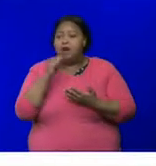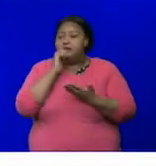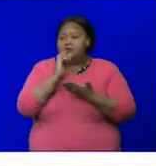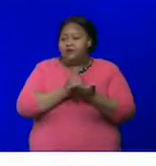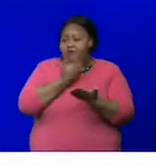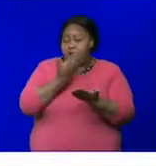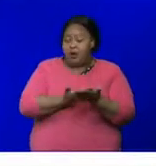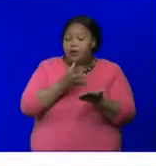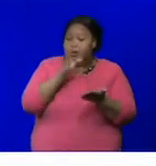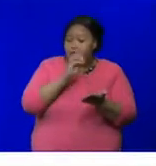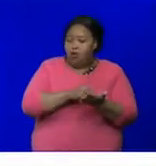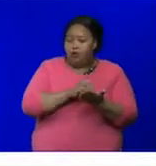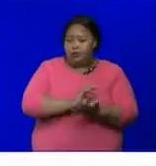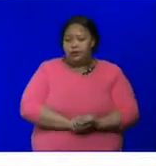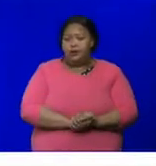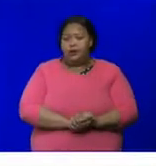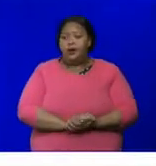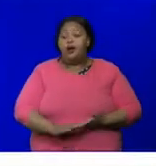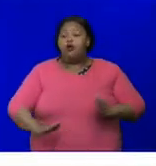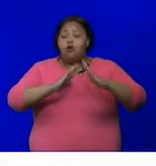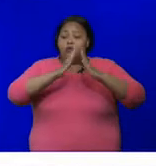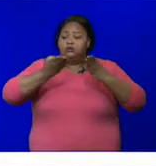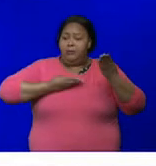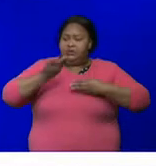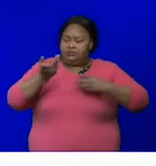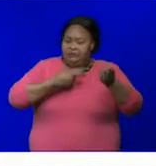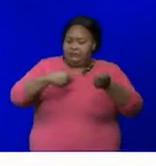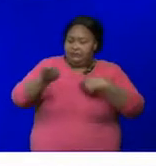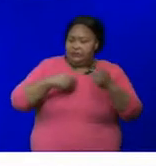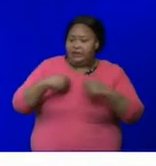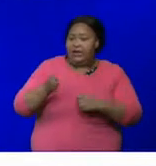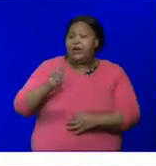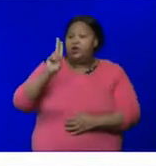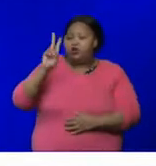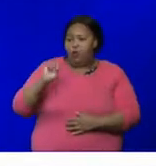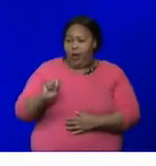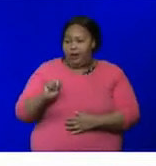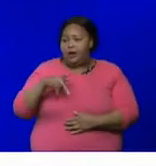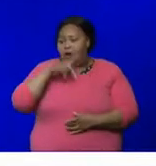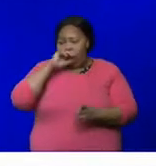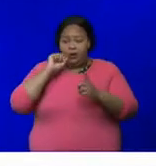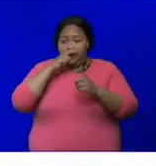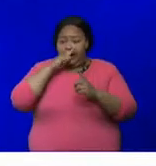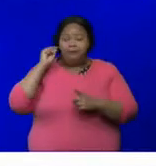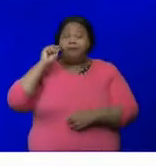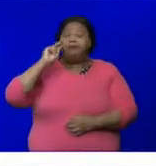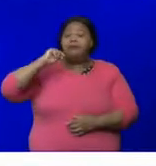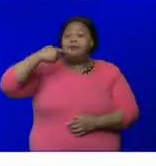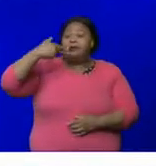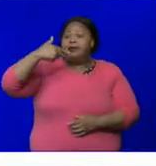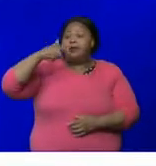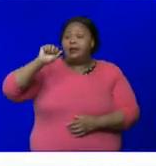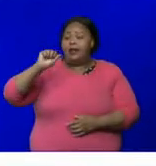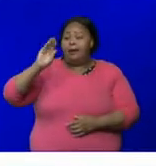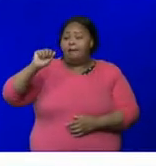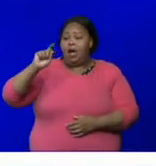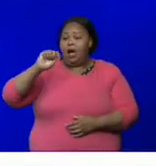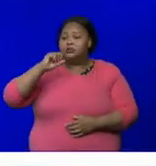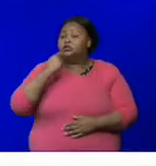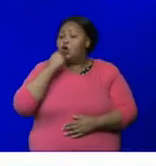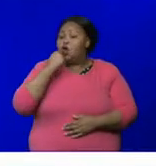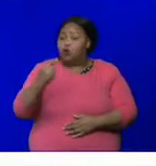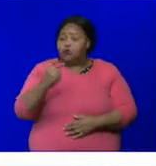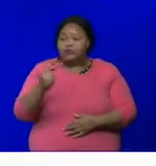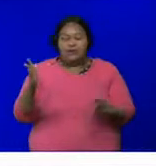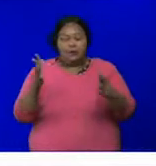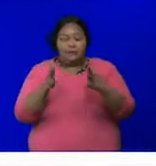letemabhizinisi cebile nhlabathi ukuthi lo mhlangano uhlose ukuthuthukisa lohlangothi lwetekulima nako konga nekubolekisa. Inhlangano yekonga